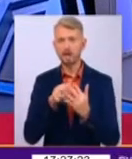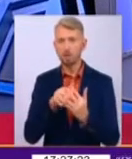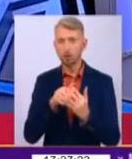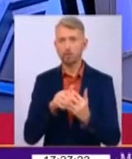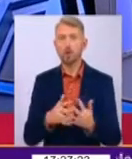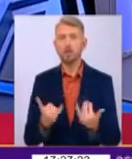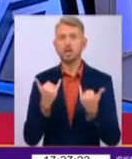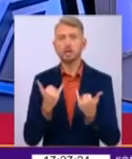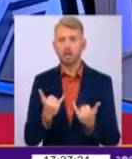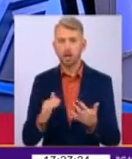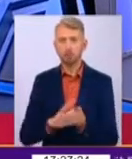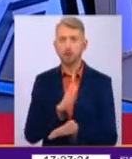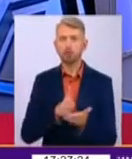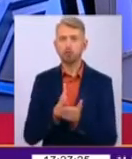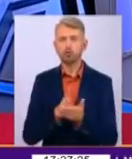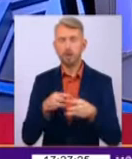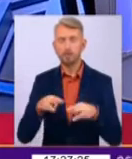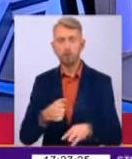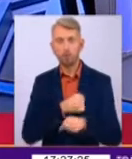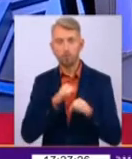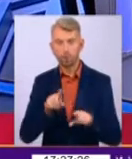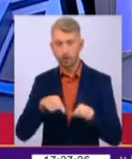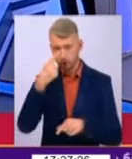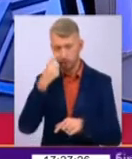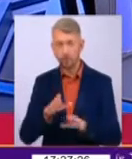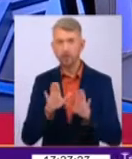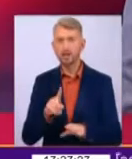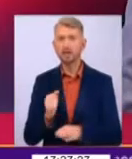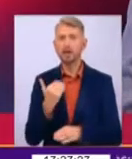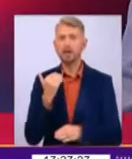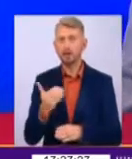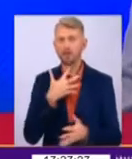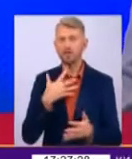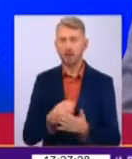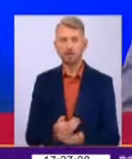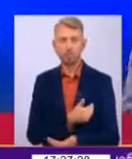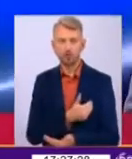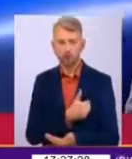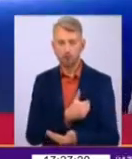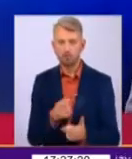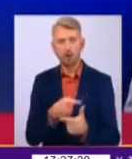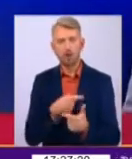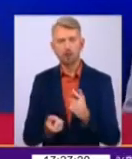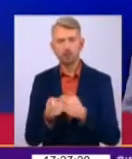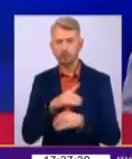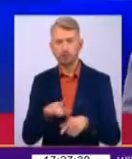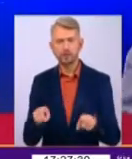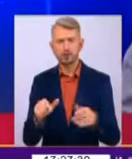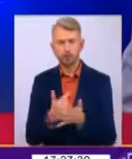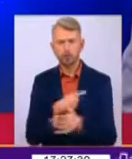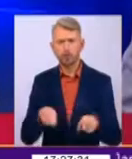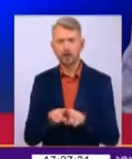Зараз прес-служба Міноборони також повідомляє, що тільки за їх власним бажанням. Так. А чи не опиниться знову так, що ми